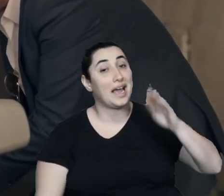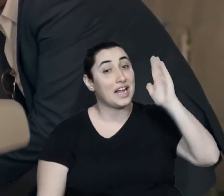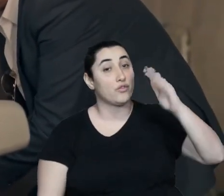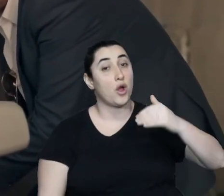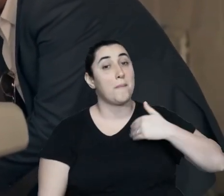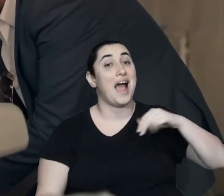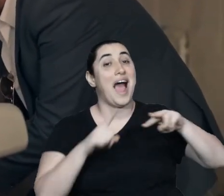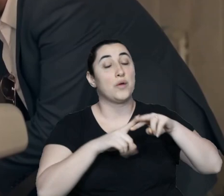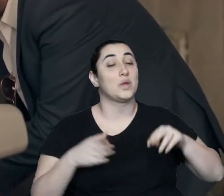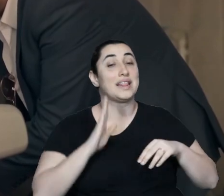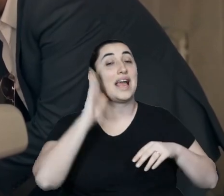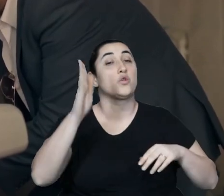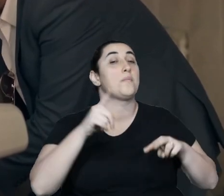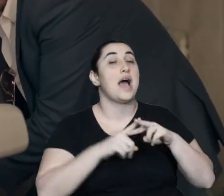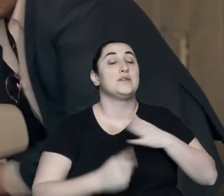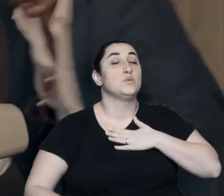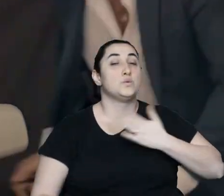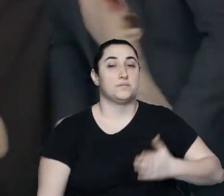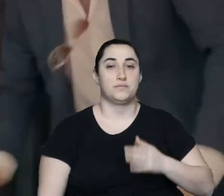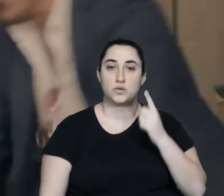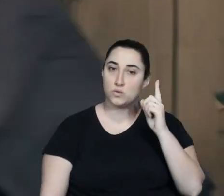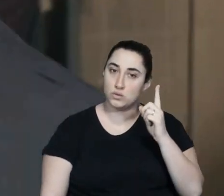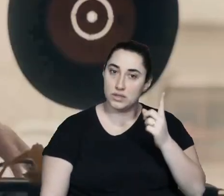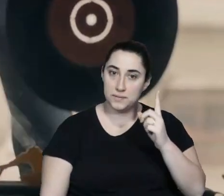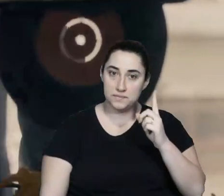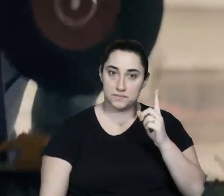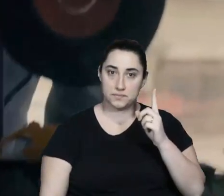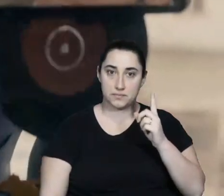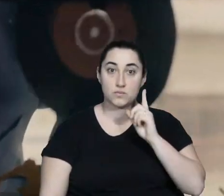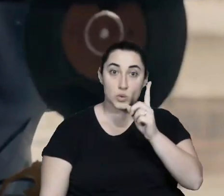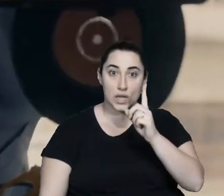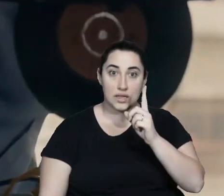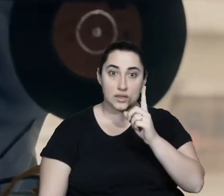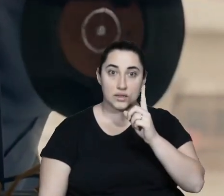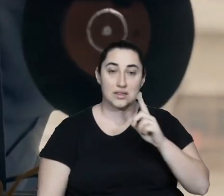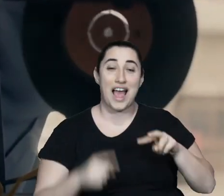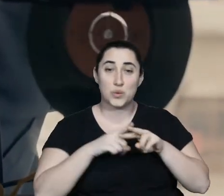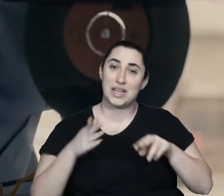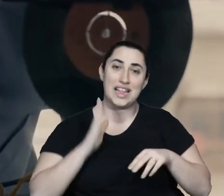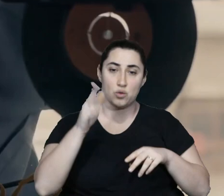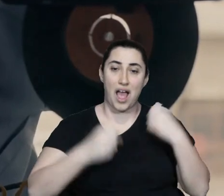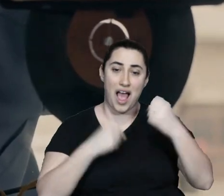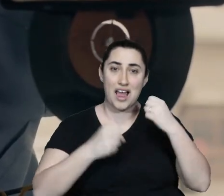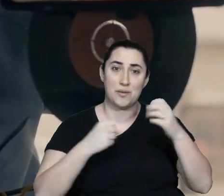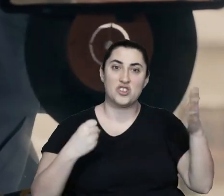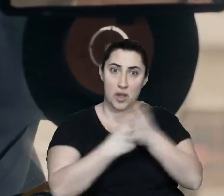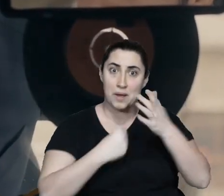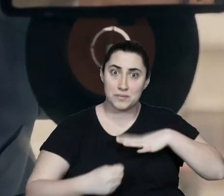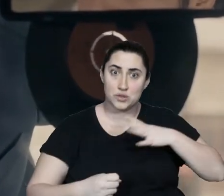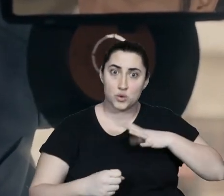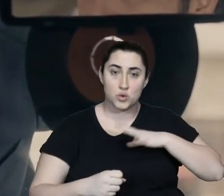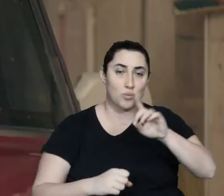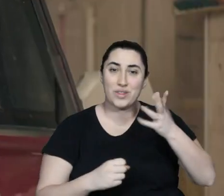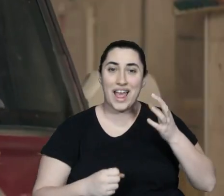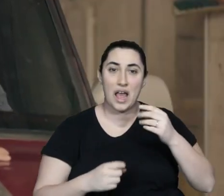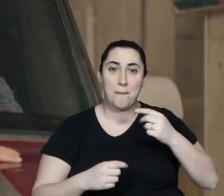gidiyorum! Ben Aysu'ma gidiyorum! Aysu'ma! Ulan! Ulan! Lan! Aysu'ma gidiyorum diye arabayı duvara mı vuracaksın? Ciketten mi